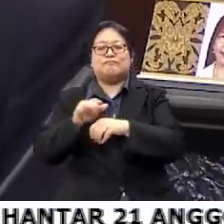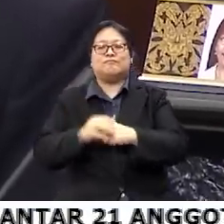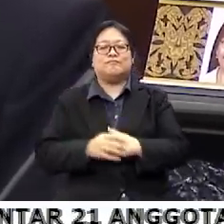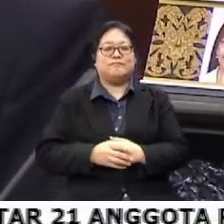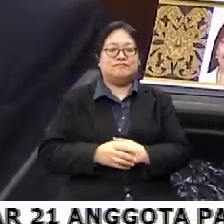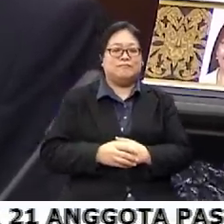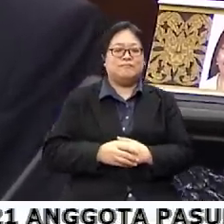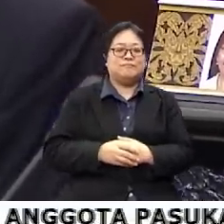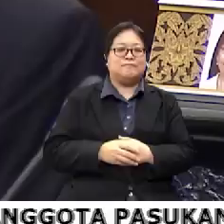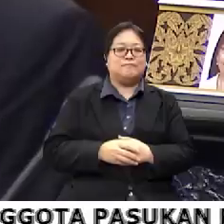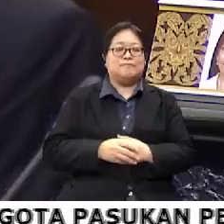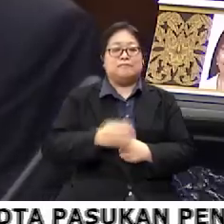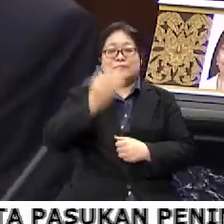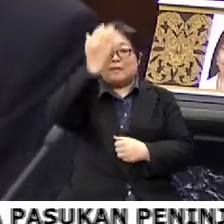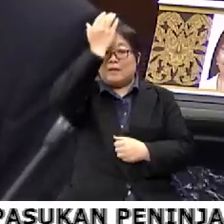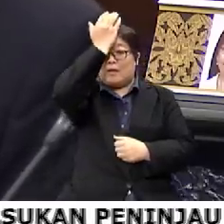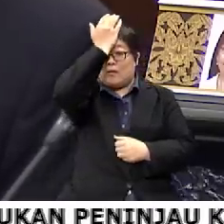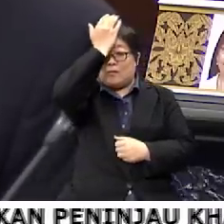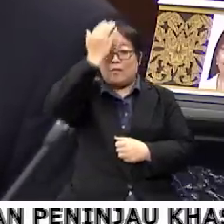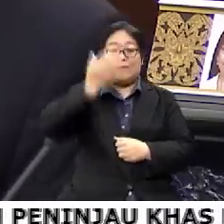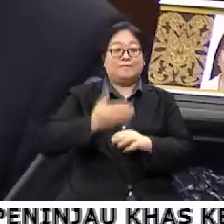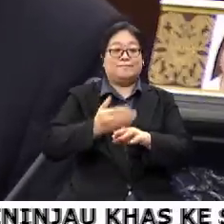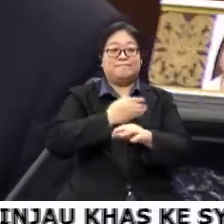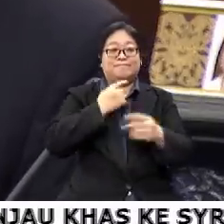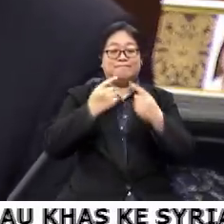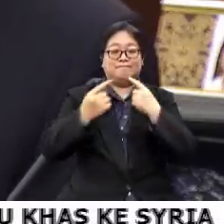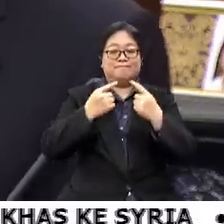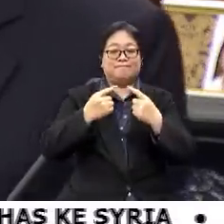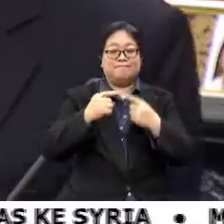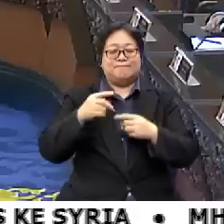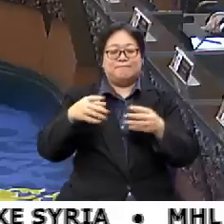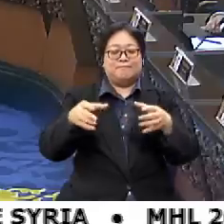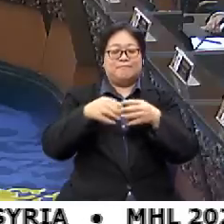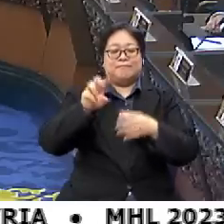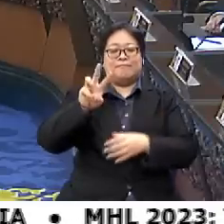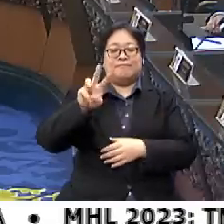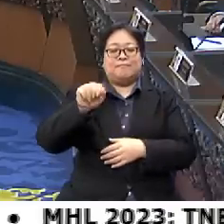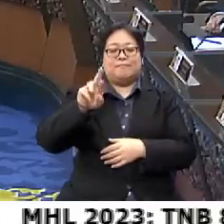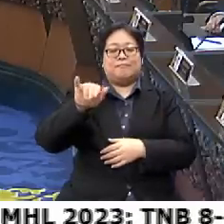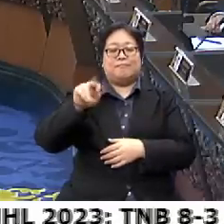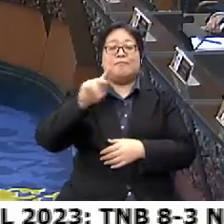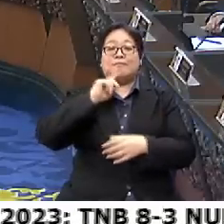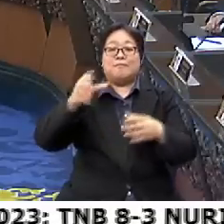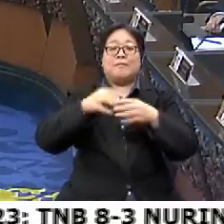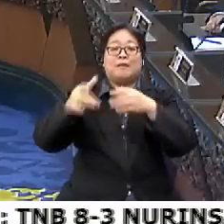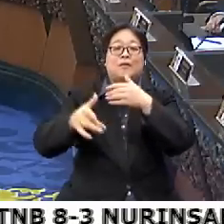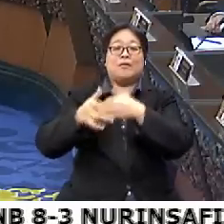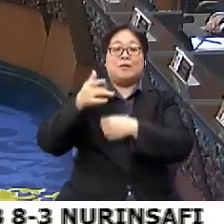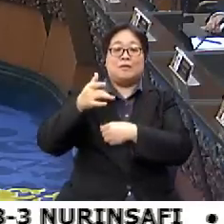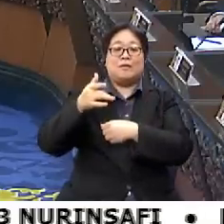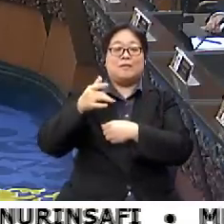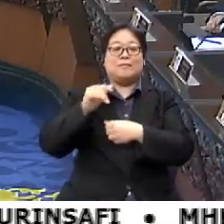daripada Tuanku Yang di-Pertuan Agong, Parti Warisan merupakan di antara parti yang terawal,